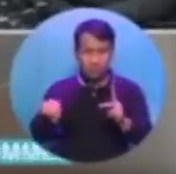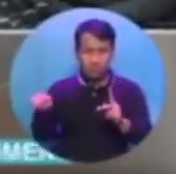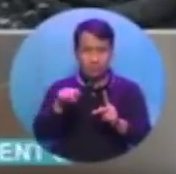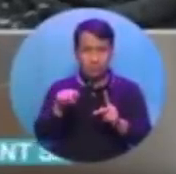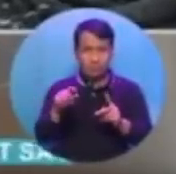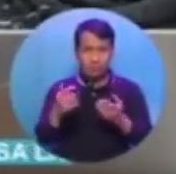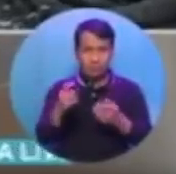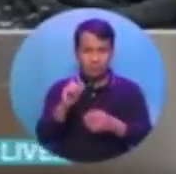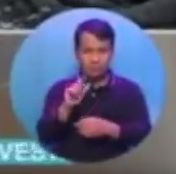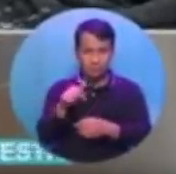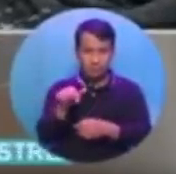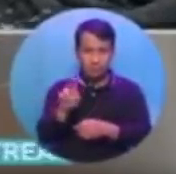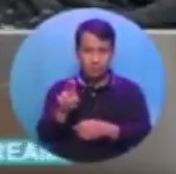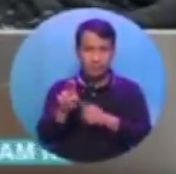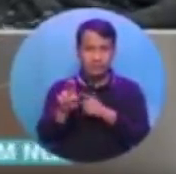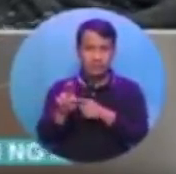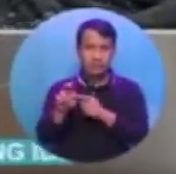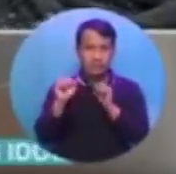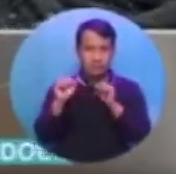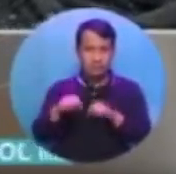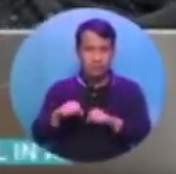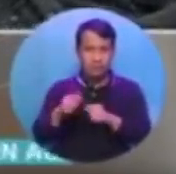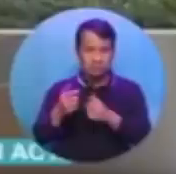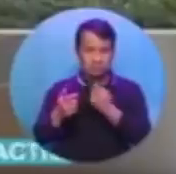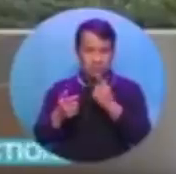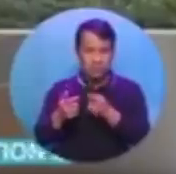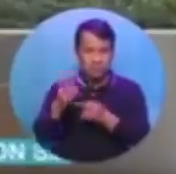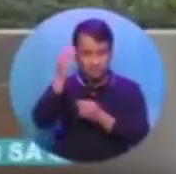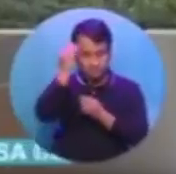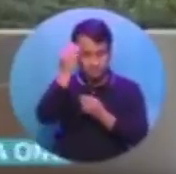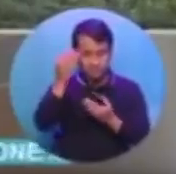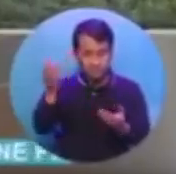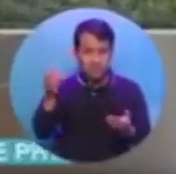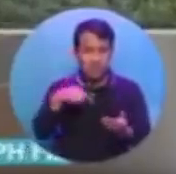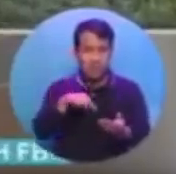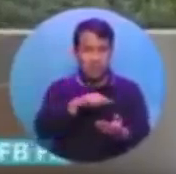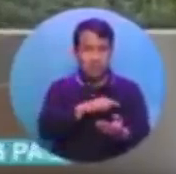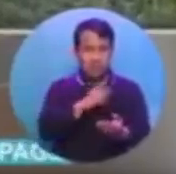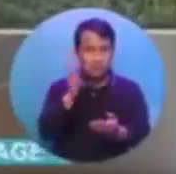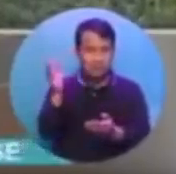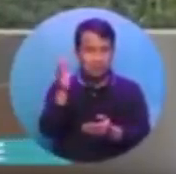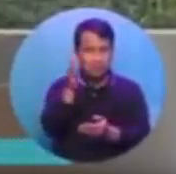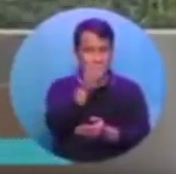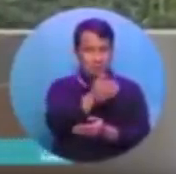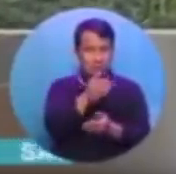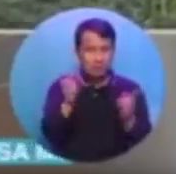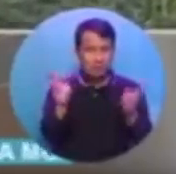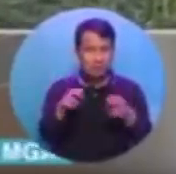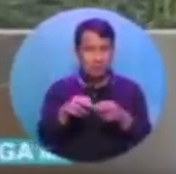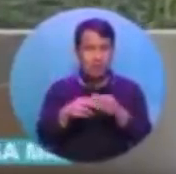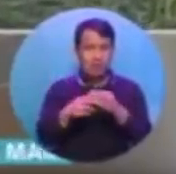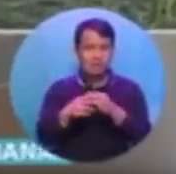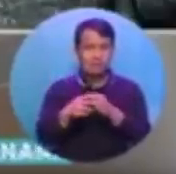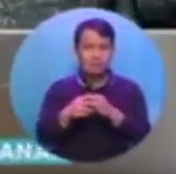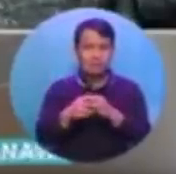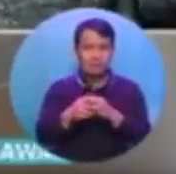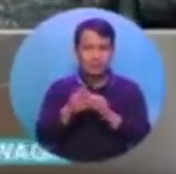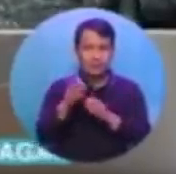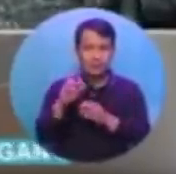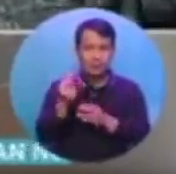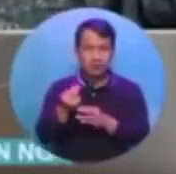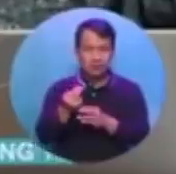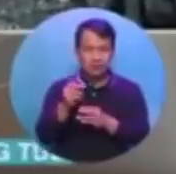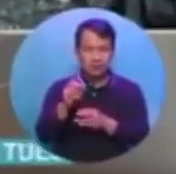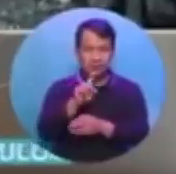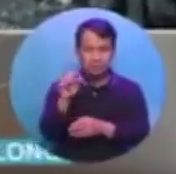the local government units para alam po nila at kabisado nila yung kanilang okay. Mga... Sorry, sir. Kailan